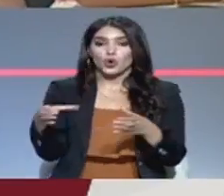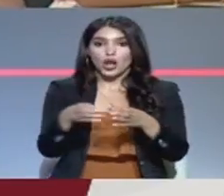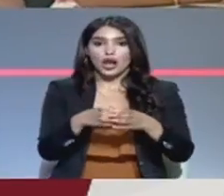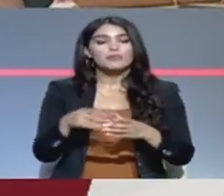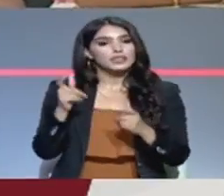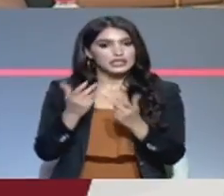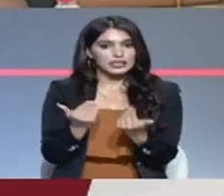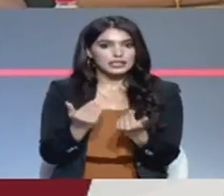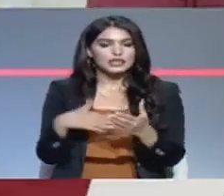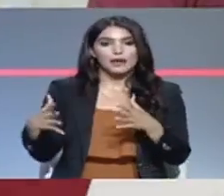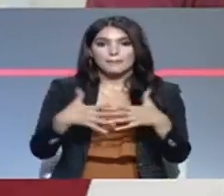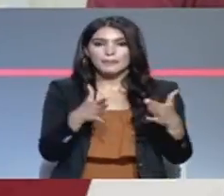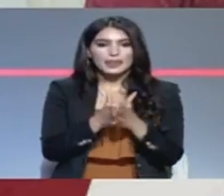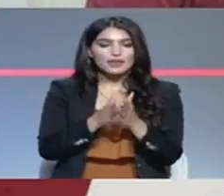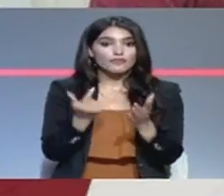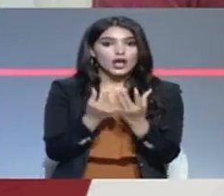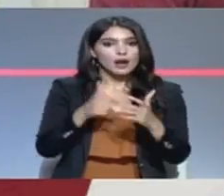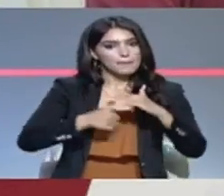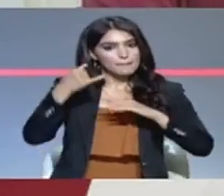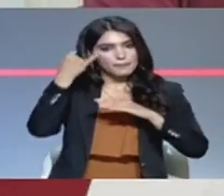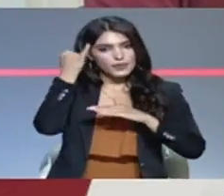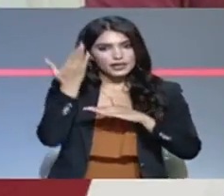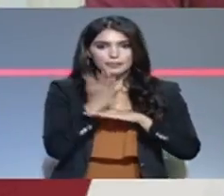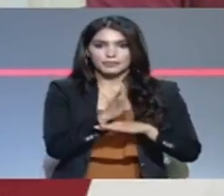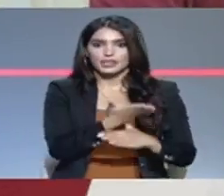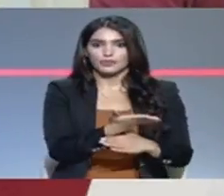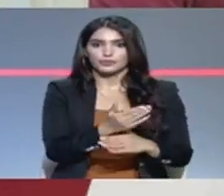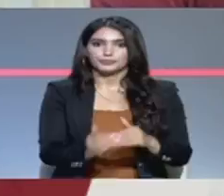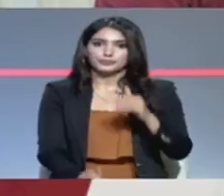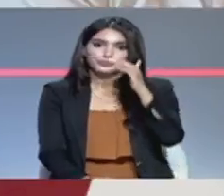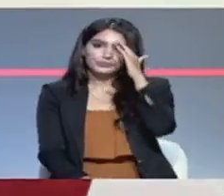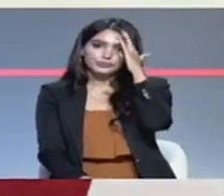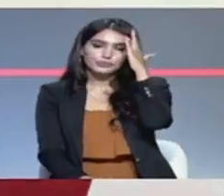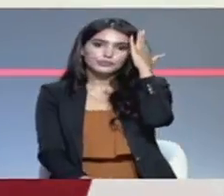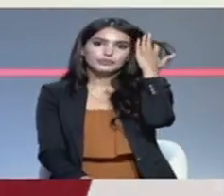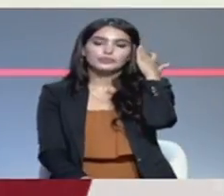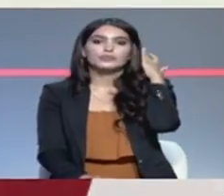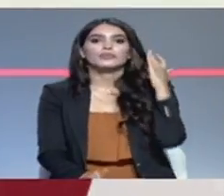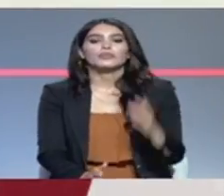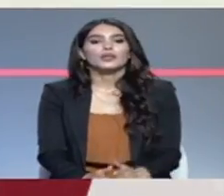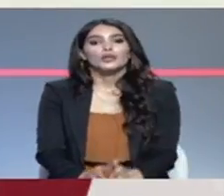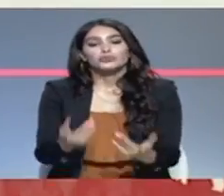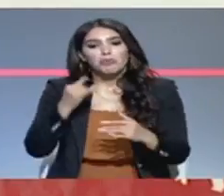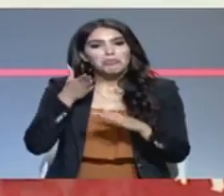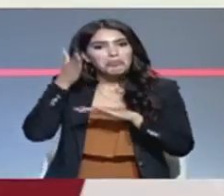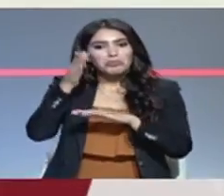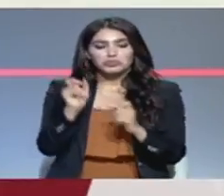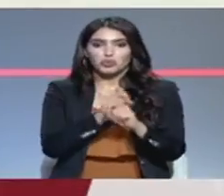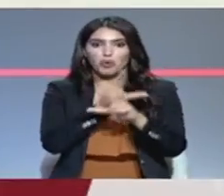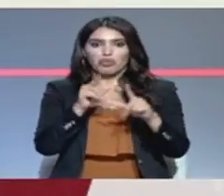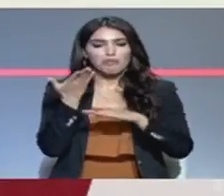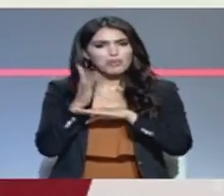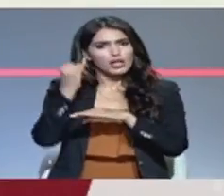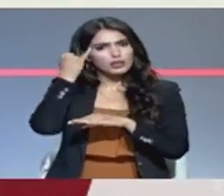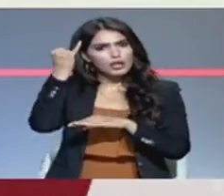تفاعل المشيشي مع المبادرة التي اقترحها. الأفق غير واضح، فقدمنا مبادرة فيها